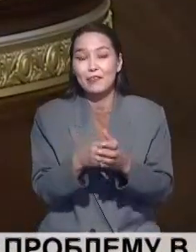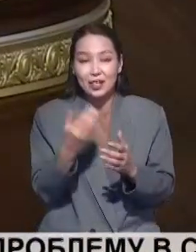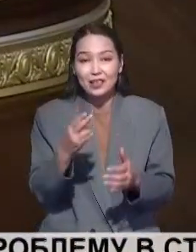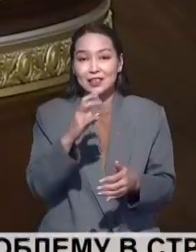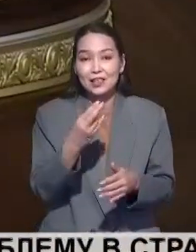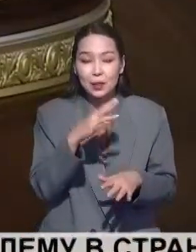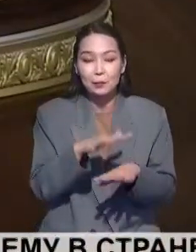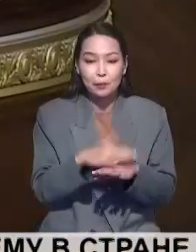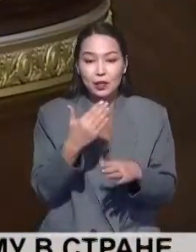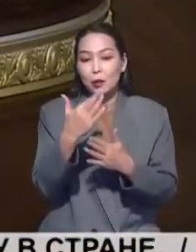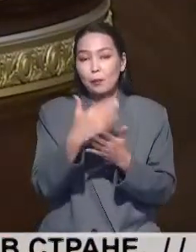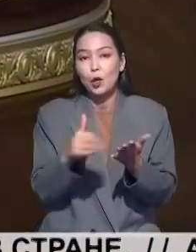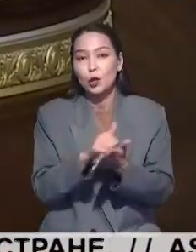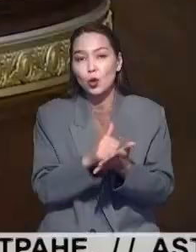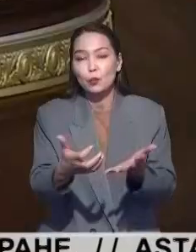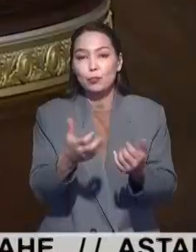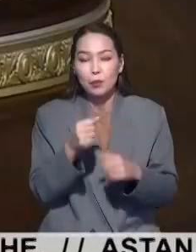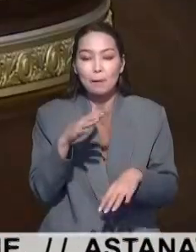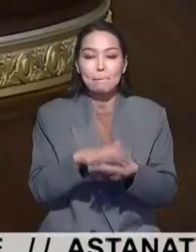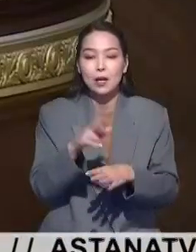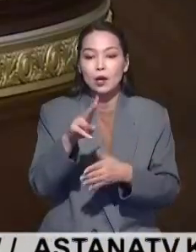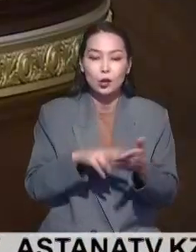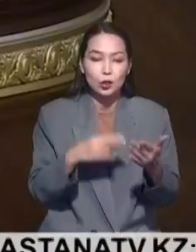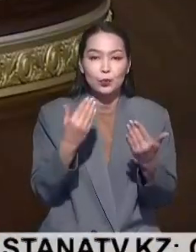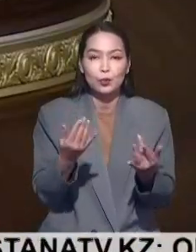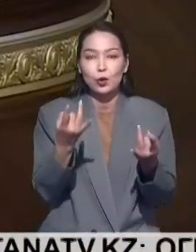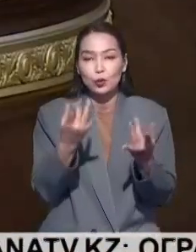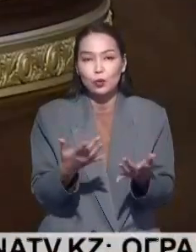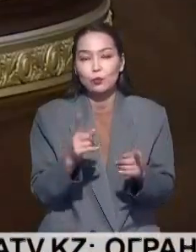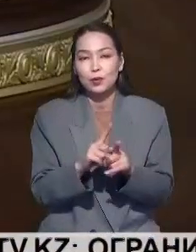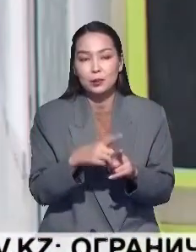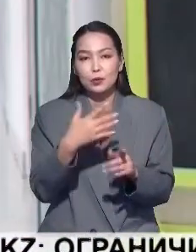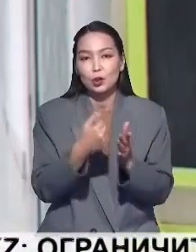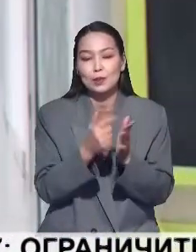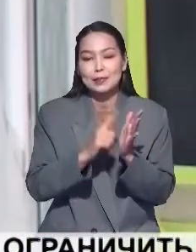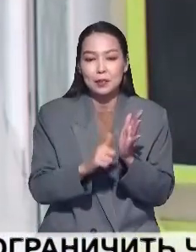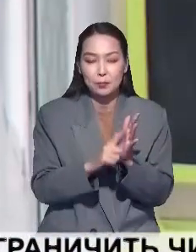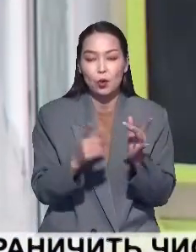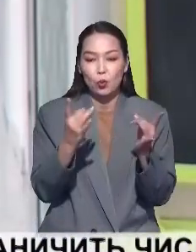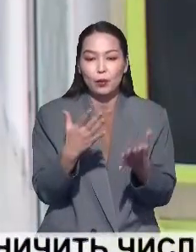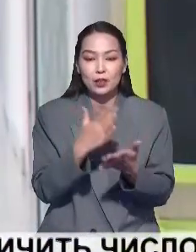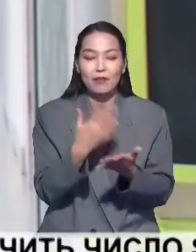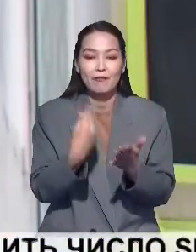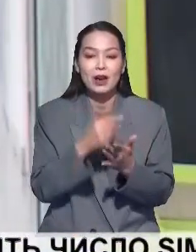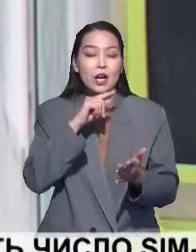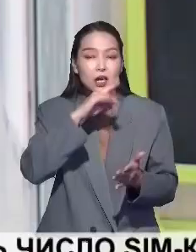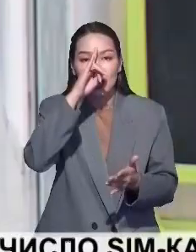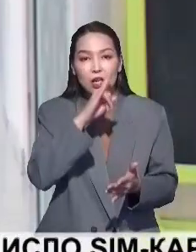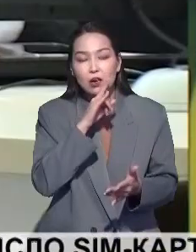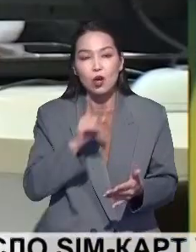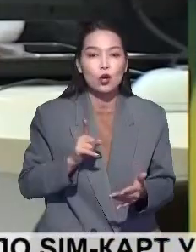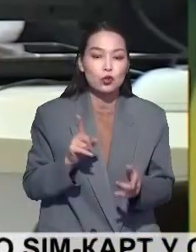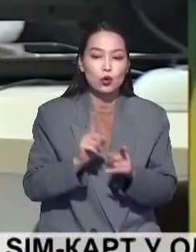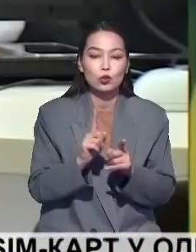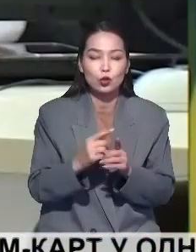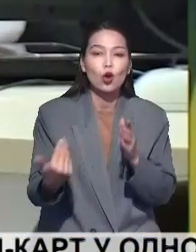банка перечень документов для получения банковской лицензии также сокращается с 50 до 7. Кроме того, на финансовый рынок Казахстана ожидается